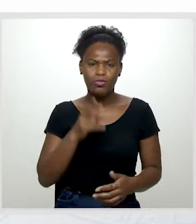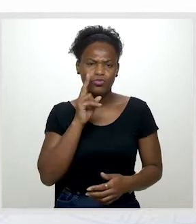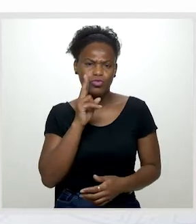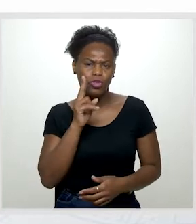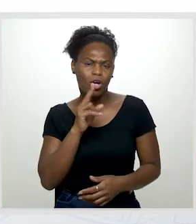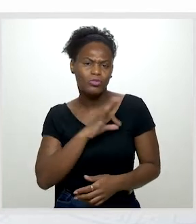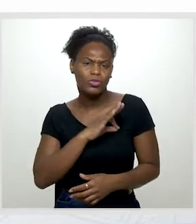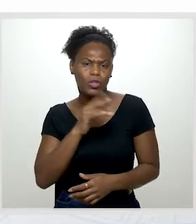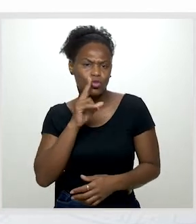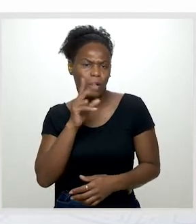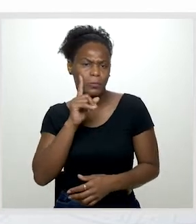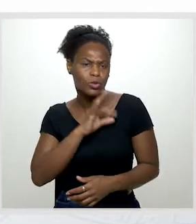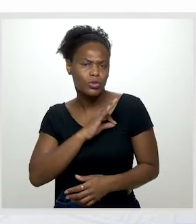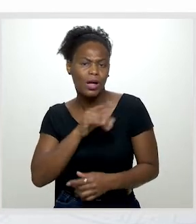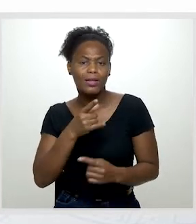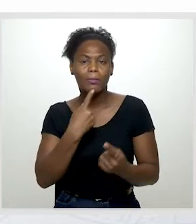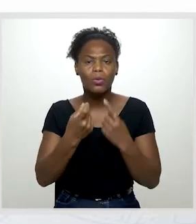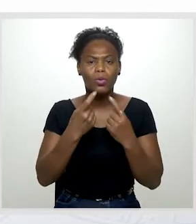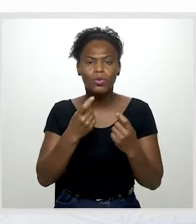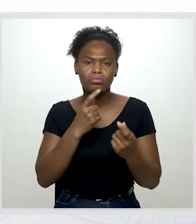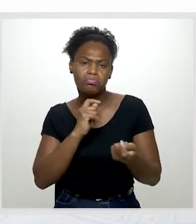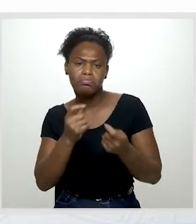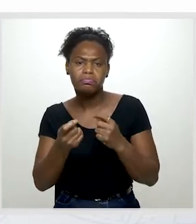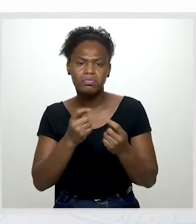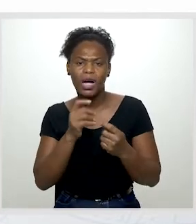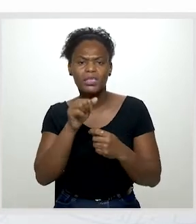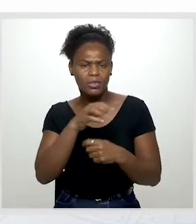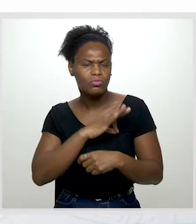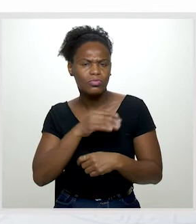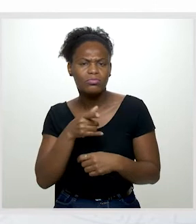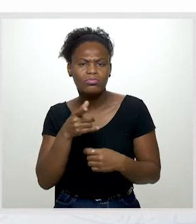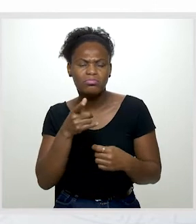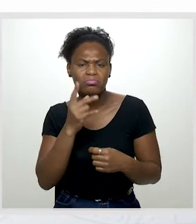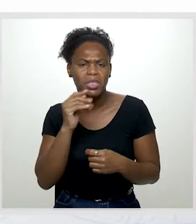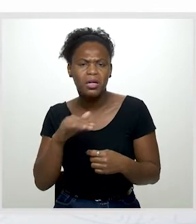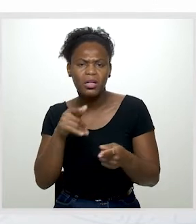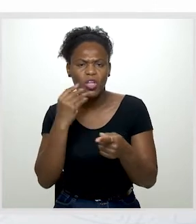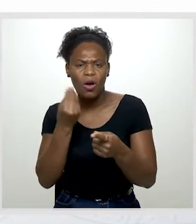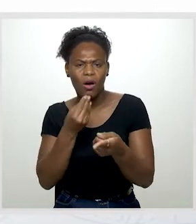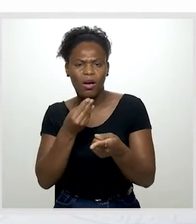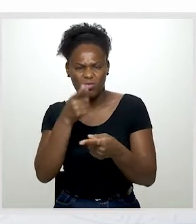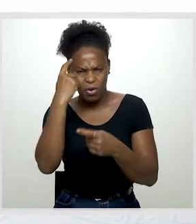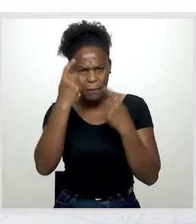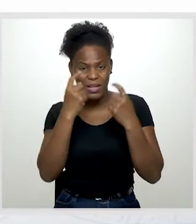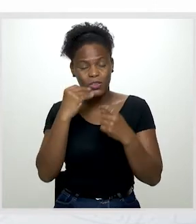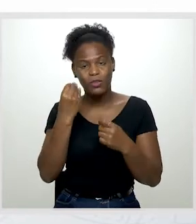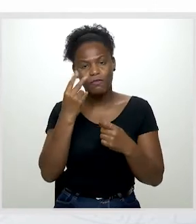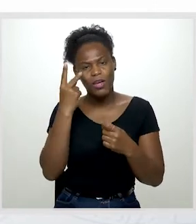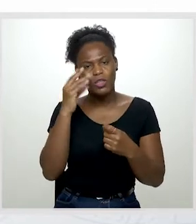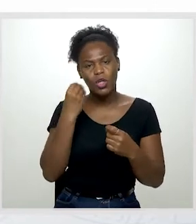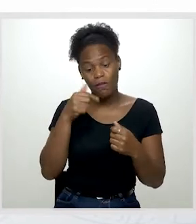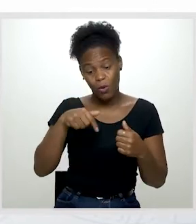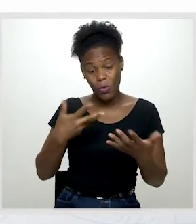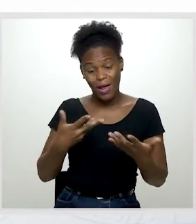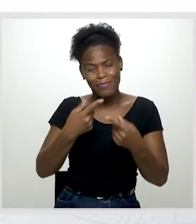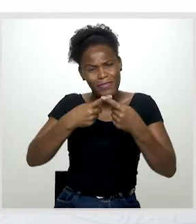Pardon monsieur, pardon madame, c'est pour une enquête. Oui, mademoiselle. Est-ce que vous pensez que la vie des jeunes